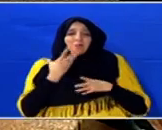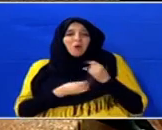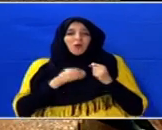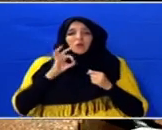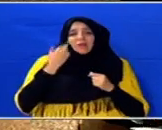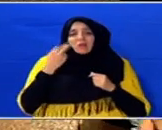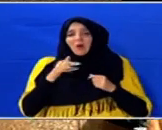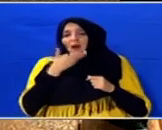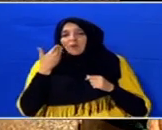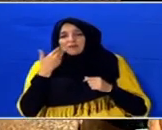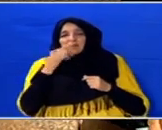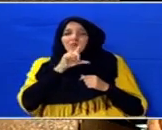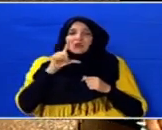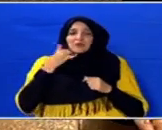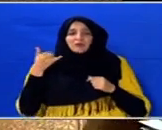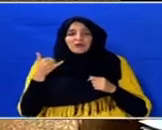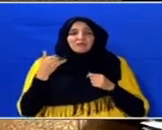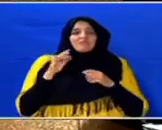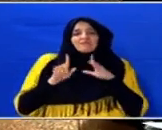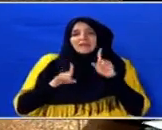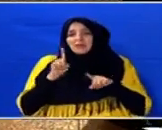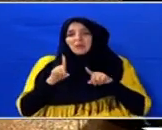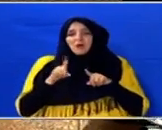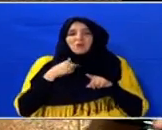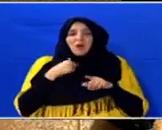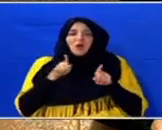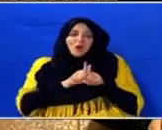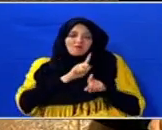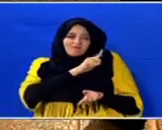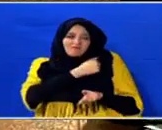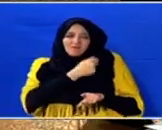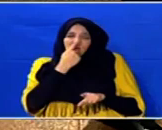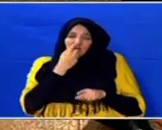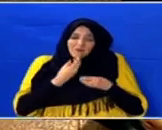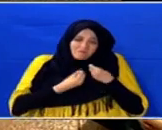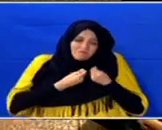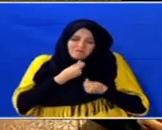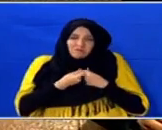هذه. بارك الله فيك، ربي يقدرها ان شاء الله، وبارك الله فيك انت.